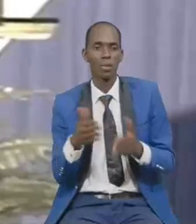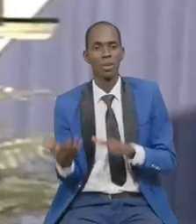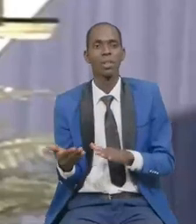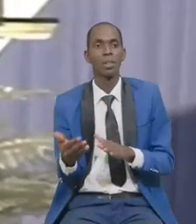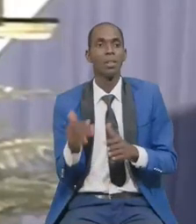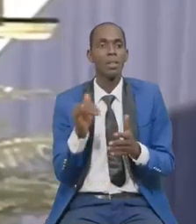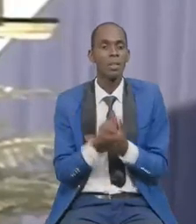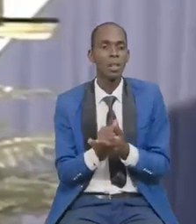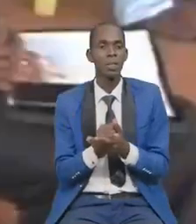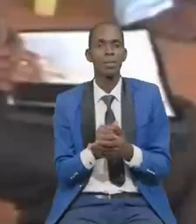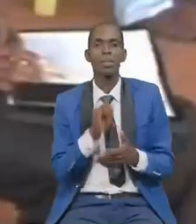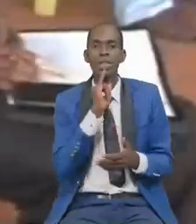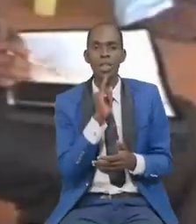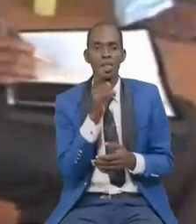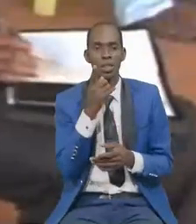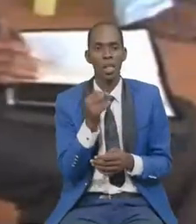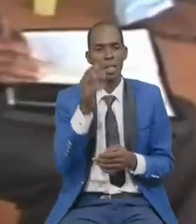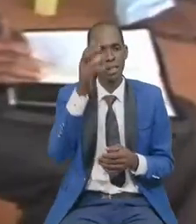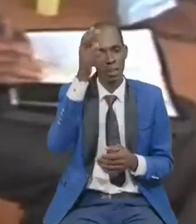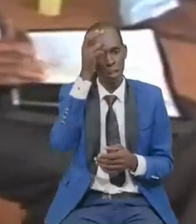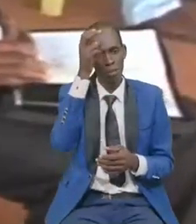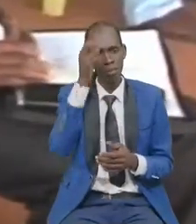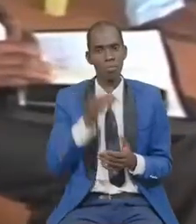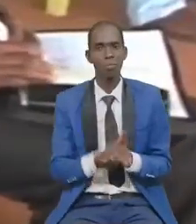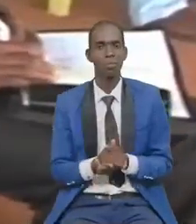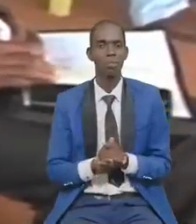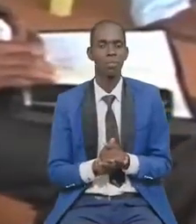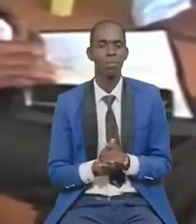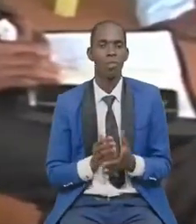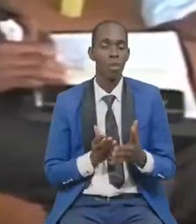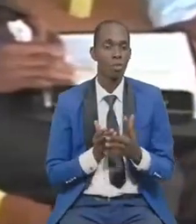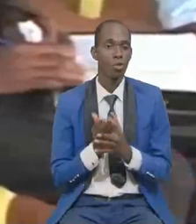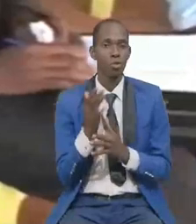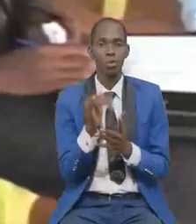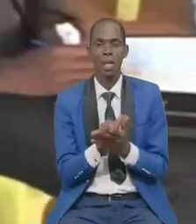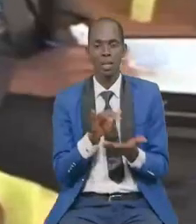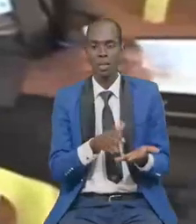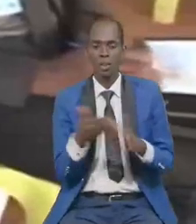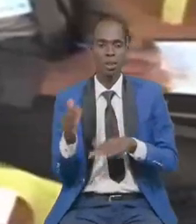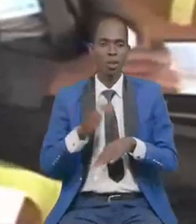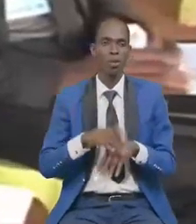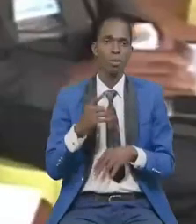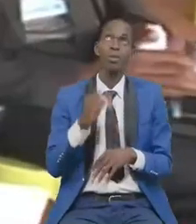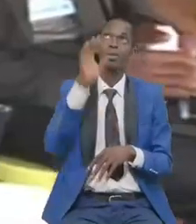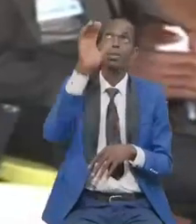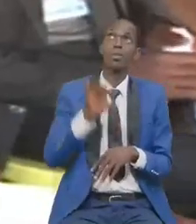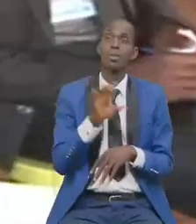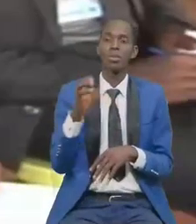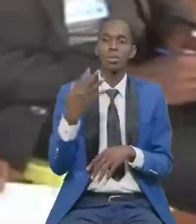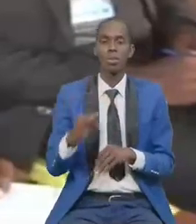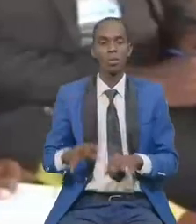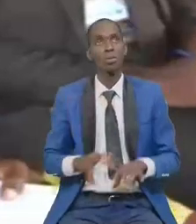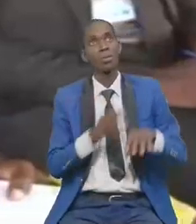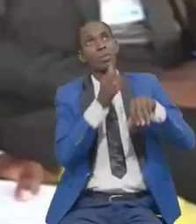c'est-à-dire le diable. Par cette mort sur la croix du Calvaire, il a manifesté